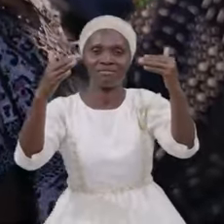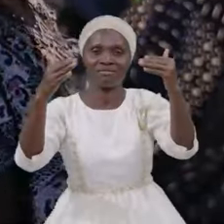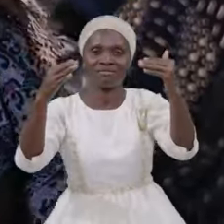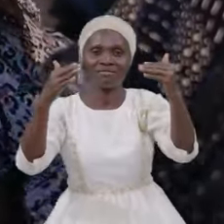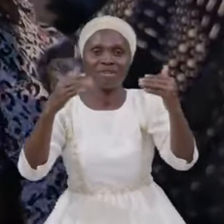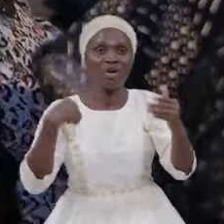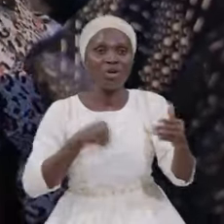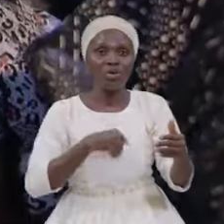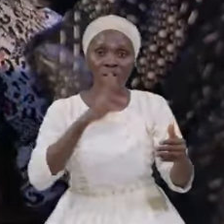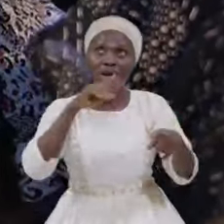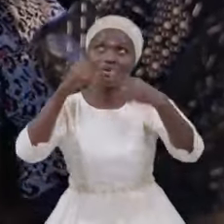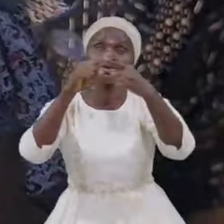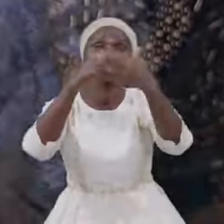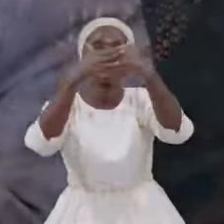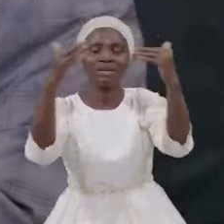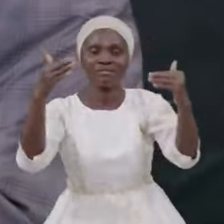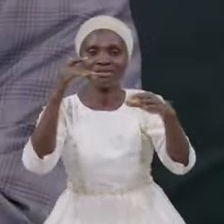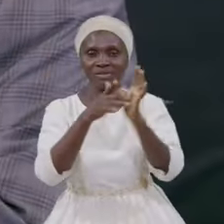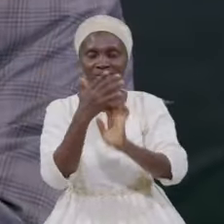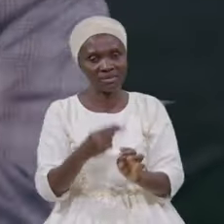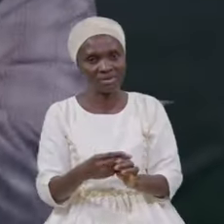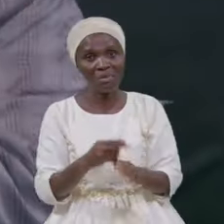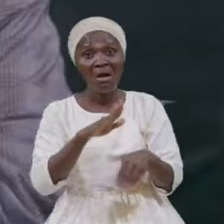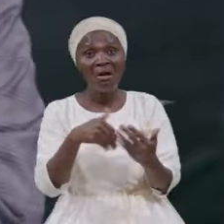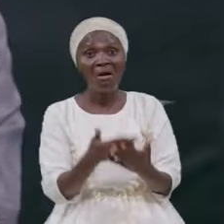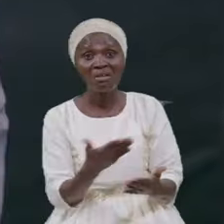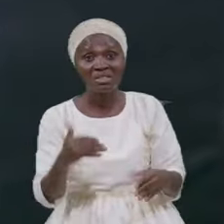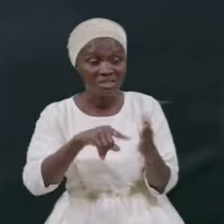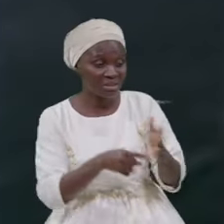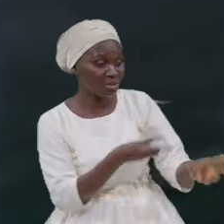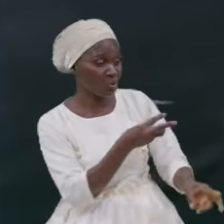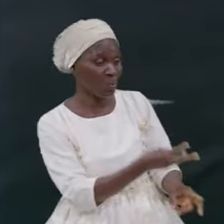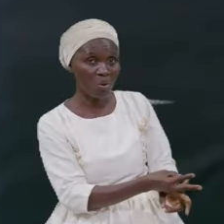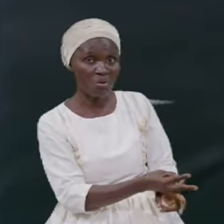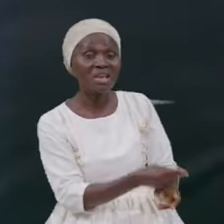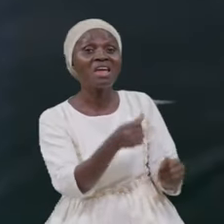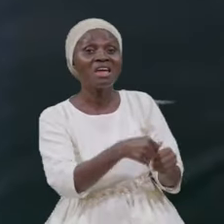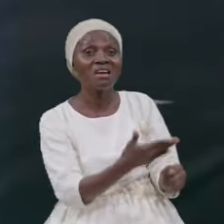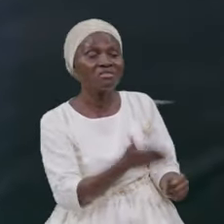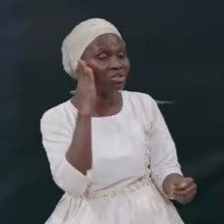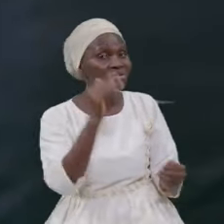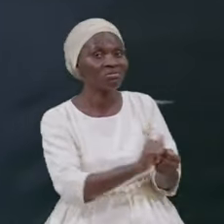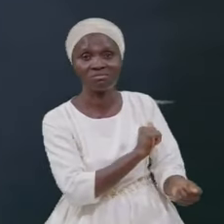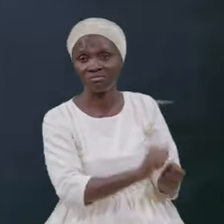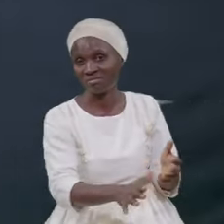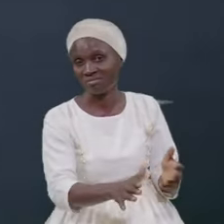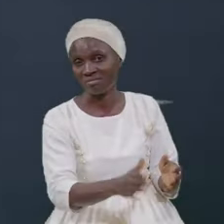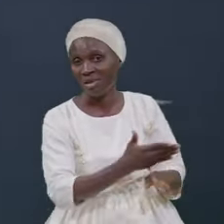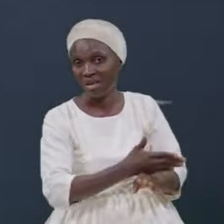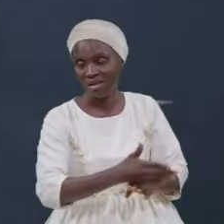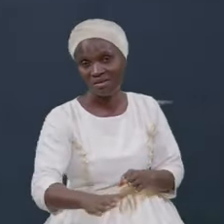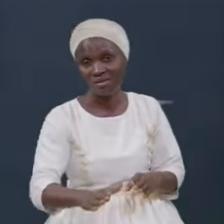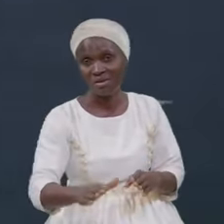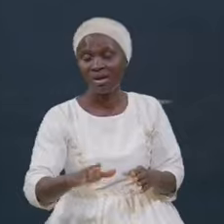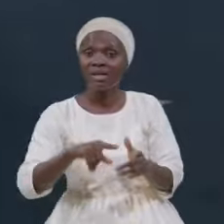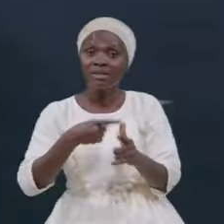de ce monde, tout passera. Et il dit, je vous prendrai avec moi afin que